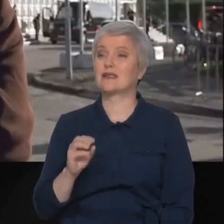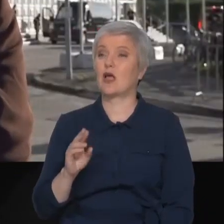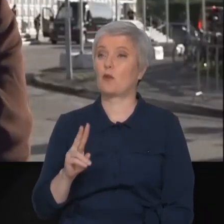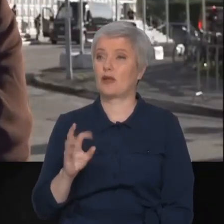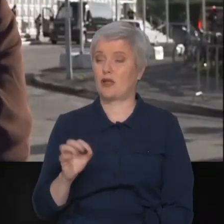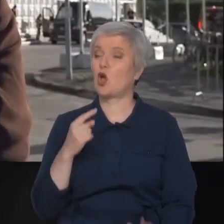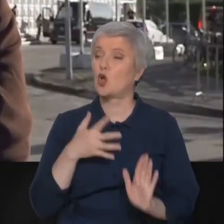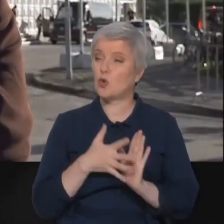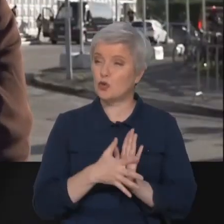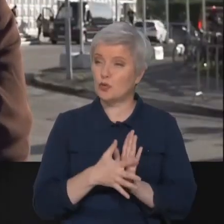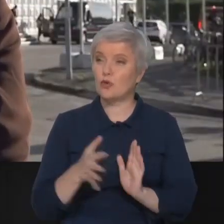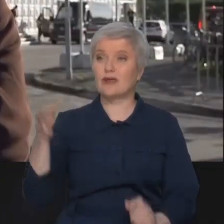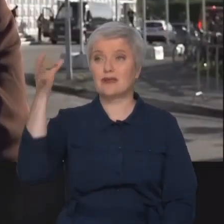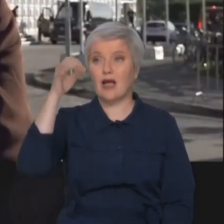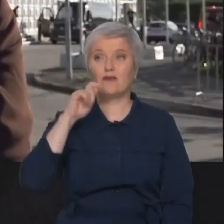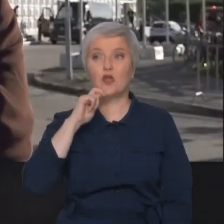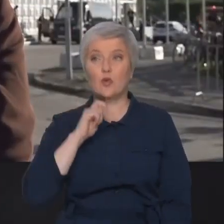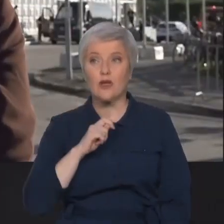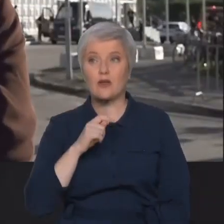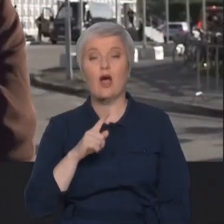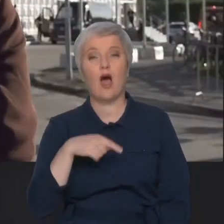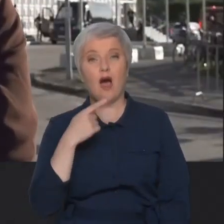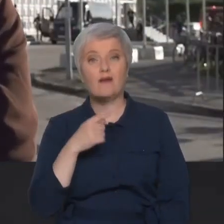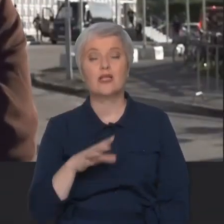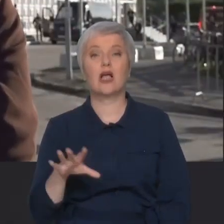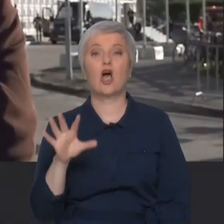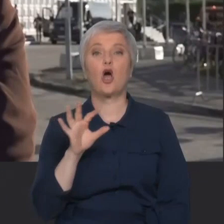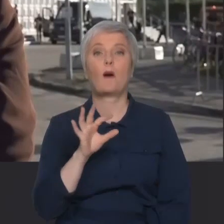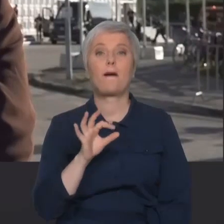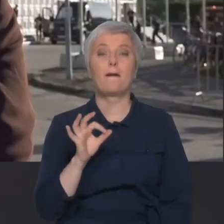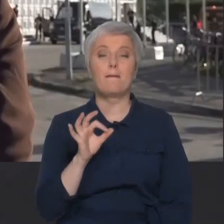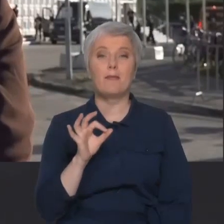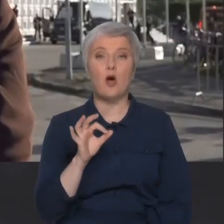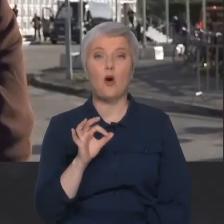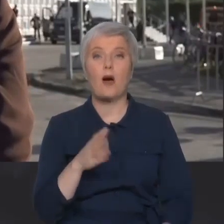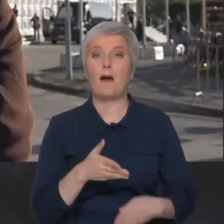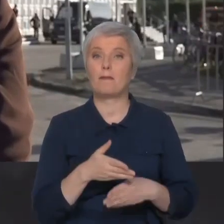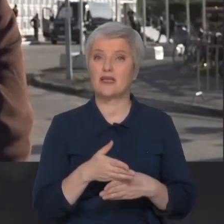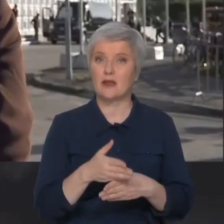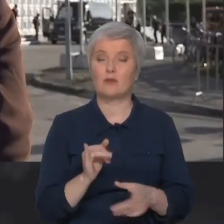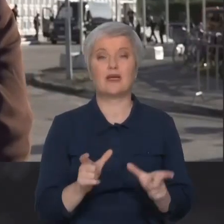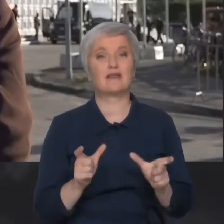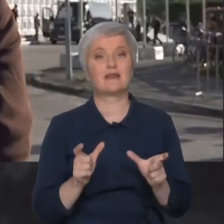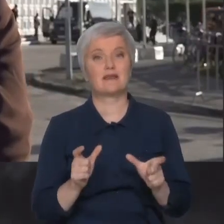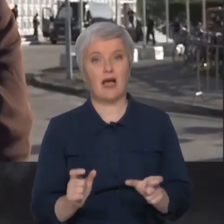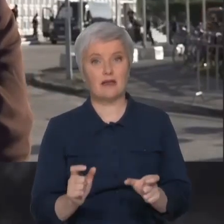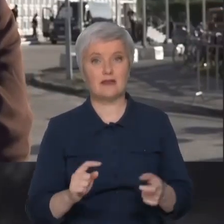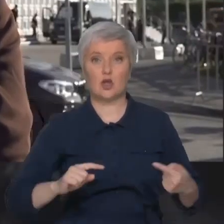Зоряна, розумію, що згадували Україну, чи говорили про її підтримку і про санкції проти Росії.